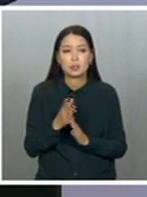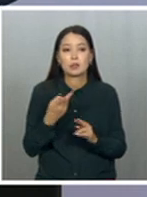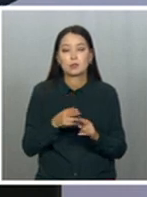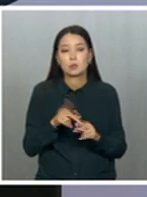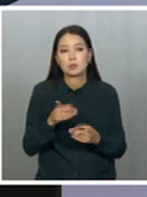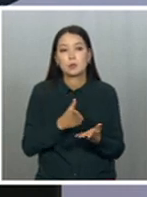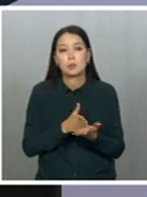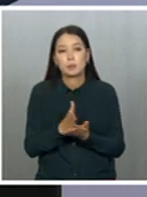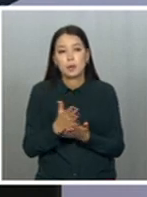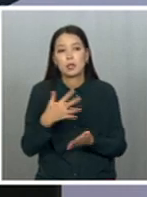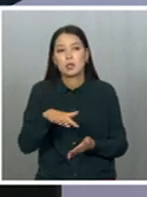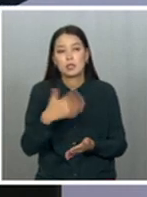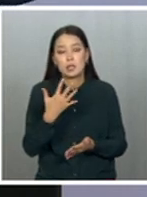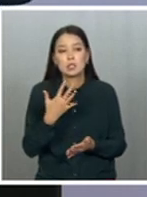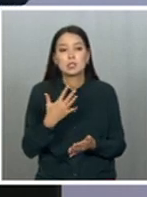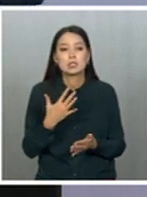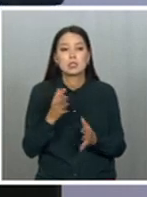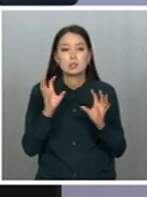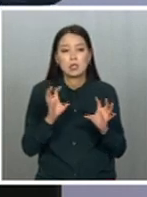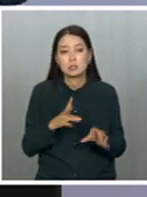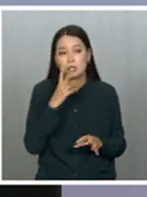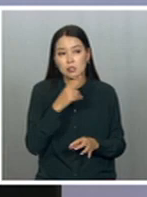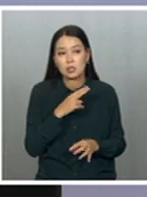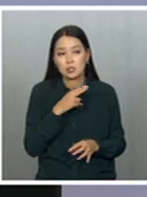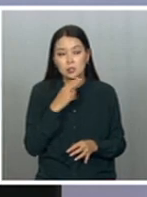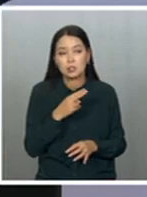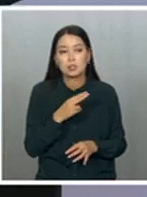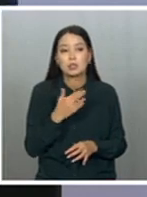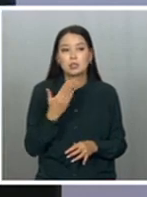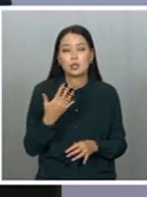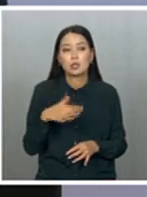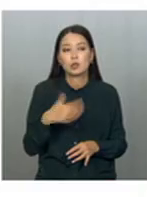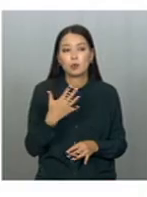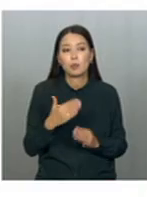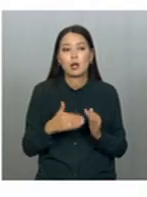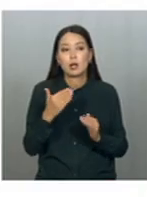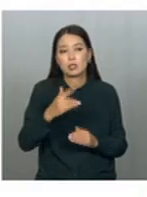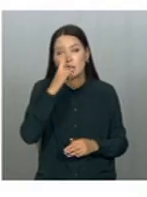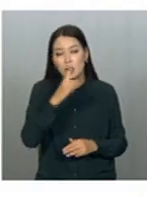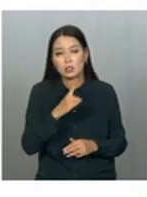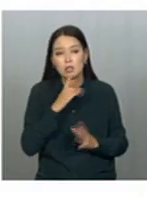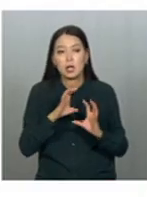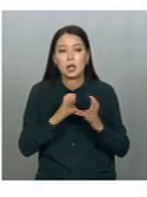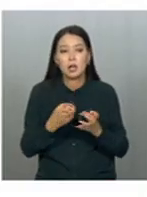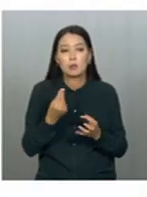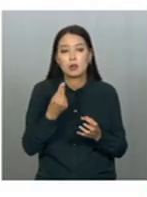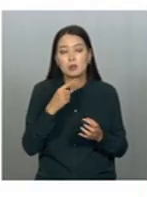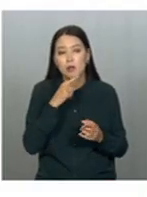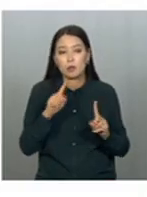бағыттағы 25-ші қадамға тоқталғым келеді, балалар. 100 нақты қадамның 25-ші қадамы Қазақстанның әлемдік нарыққа шығуы